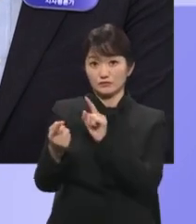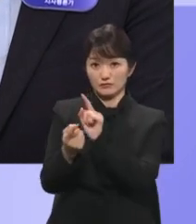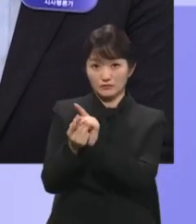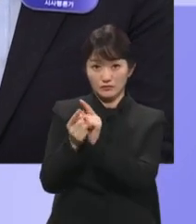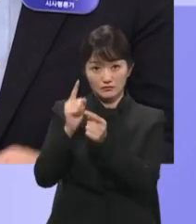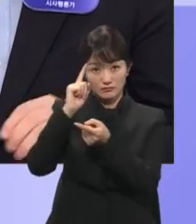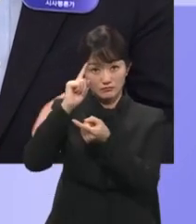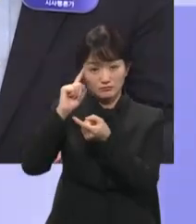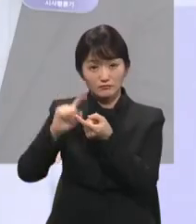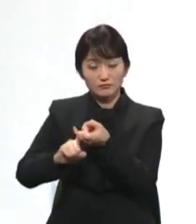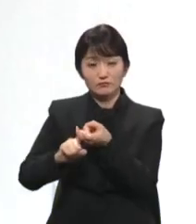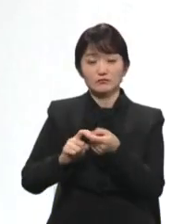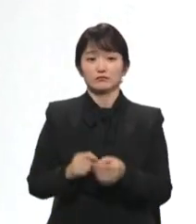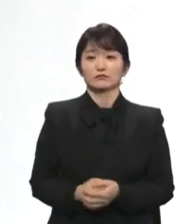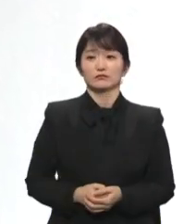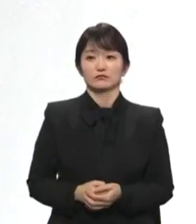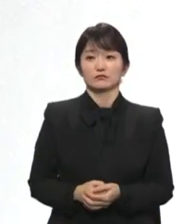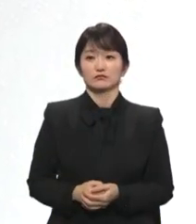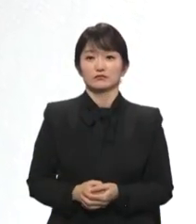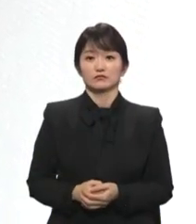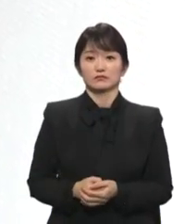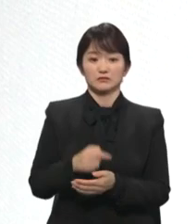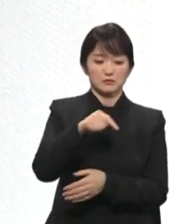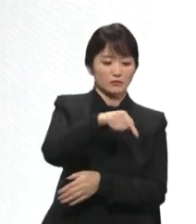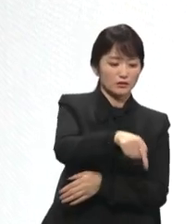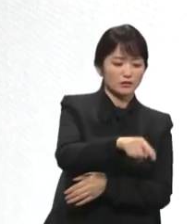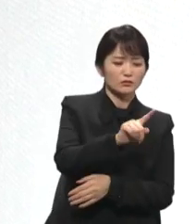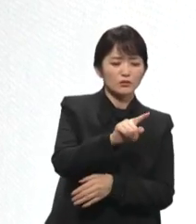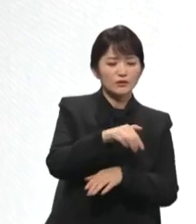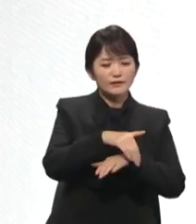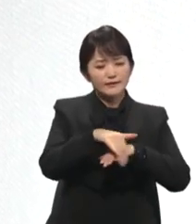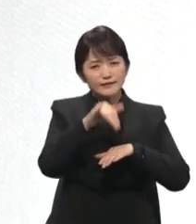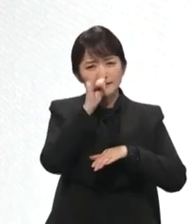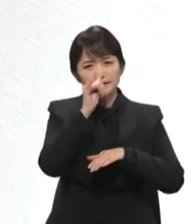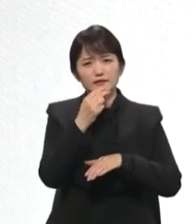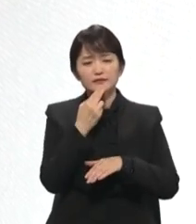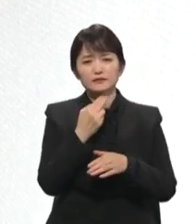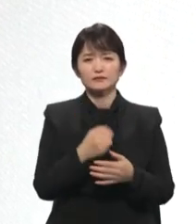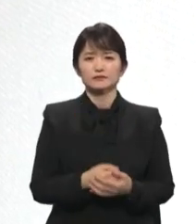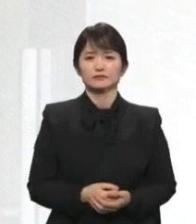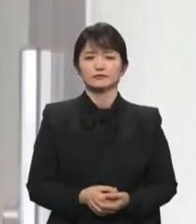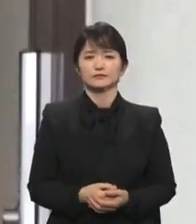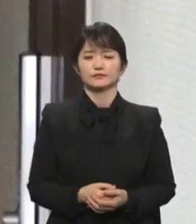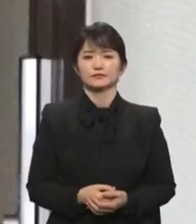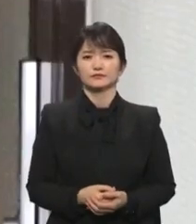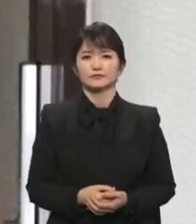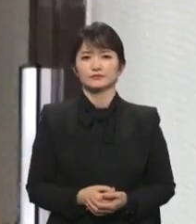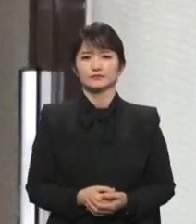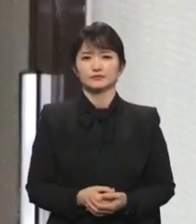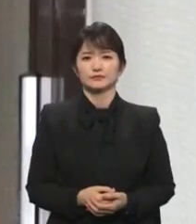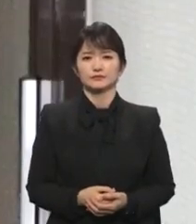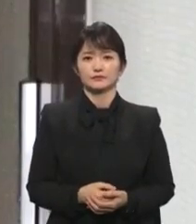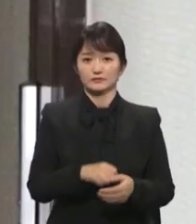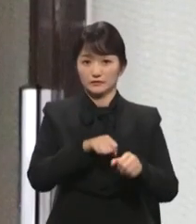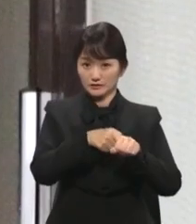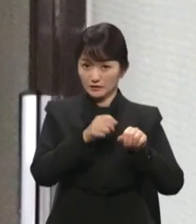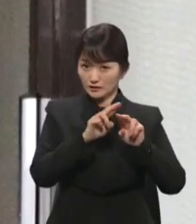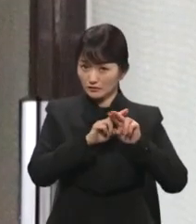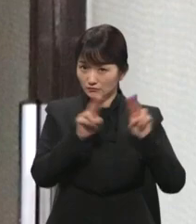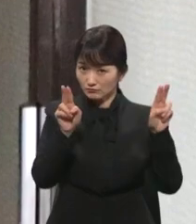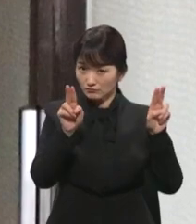뭔가 좀 국내 바깥에서 다른 구상을 좀 하려는 건지 자 그렇게 본다면 결국은이 징계